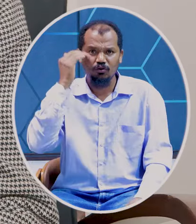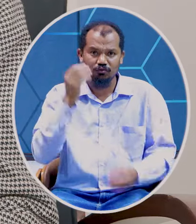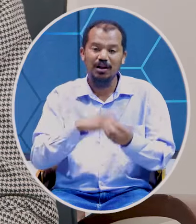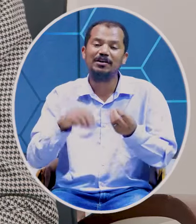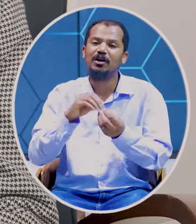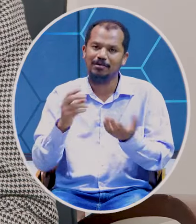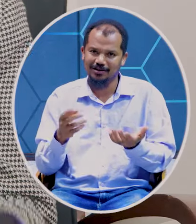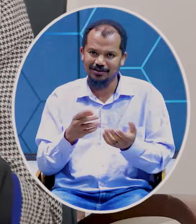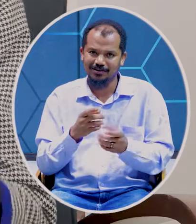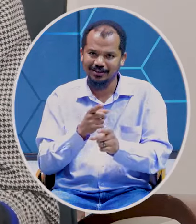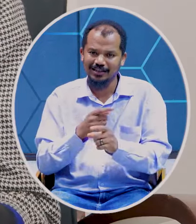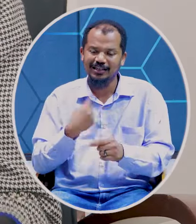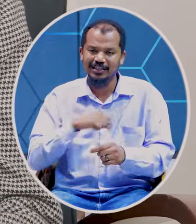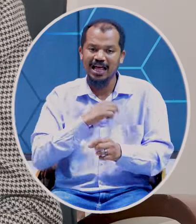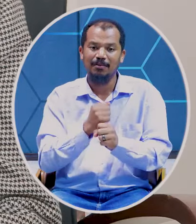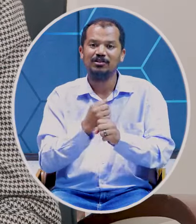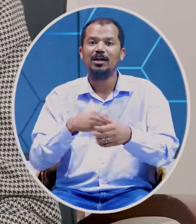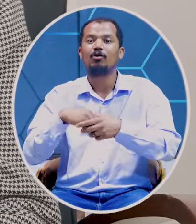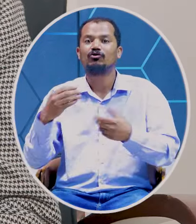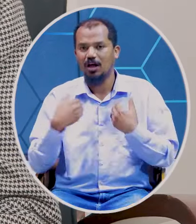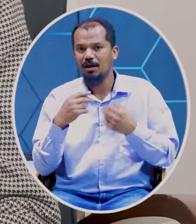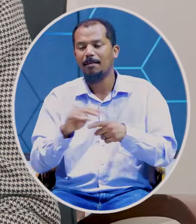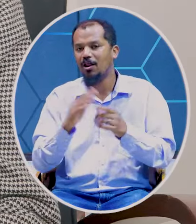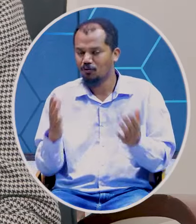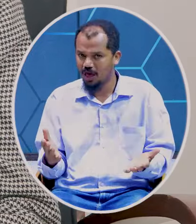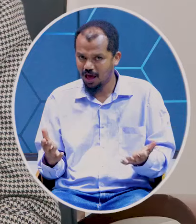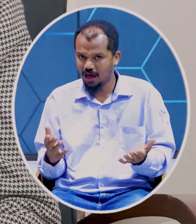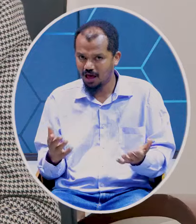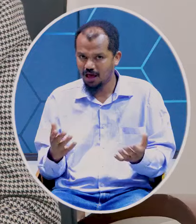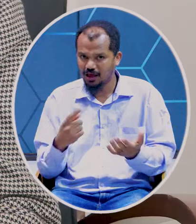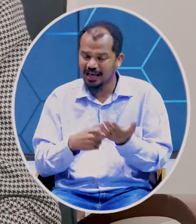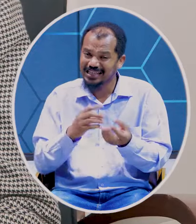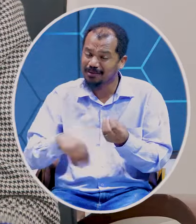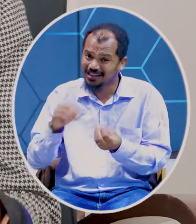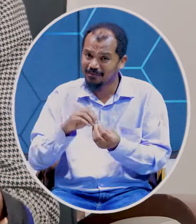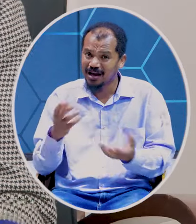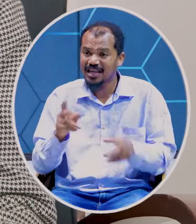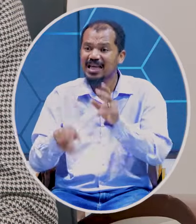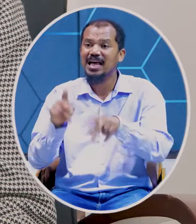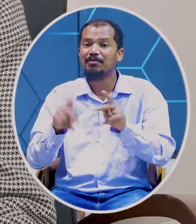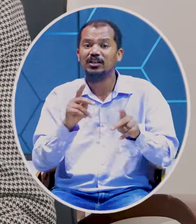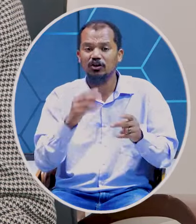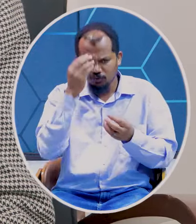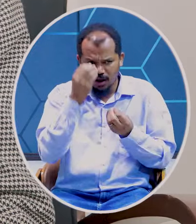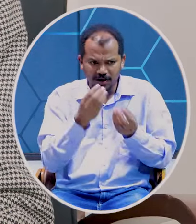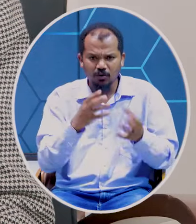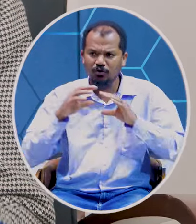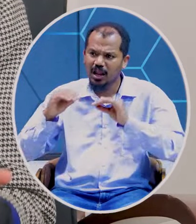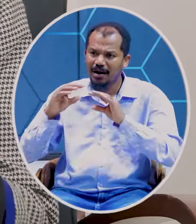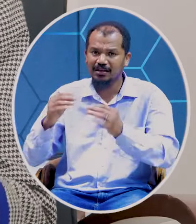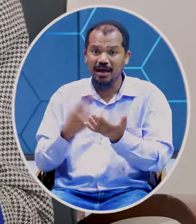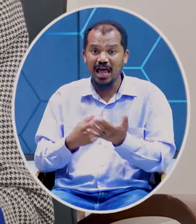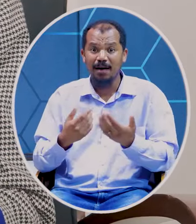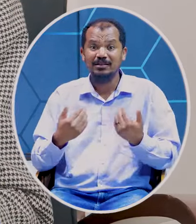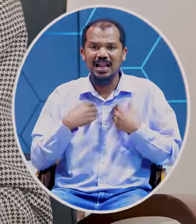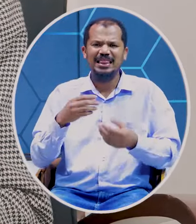ማለት ነው። ቀጥተኛ ከመንሰራው ወጭ ያለው ባለሙያ ከዛ በተጨማሪ ደግሞ ህብረተሰቡንም ለማሳወቅ ለማስተማር ሶ